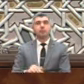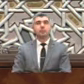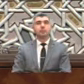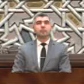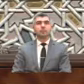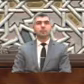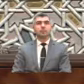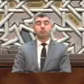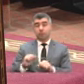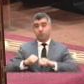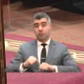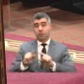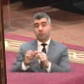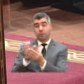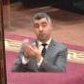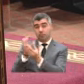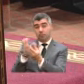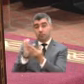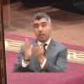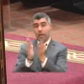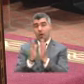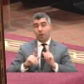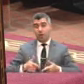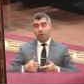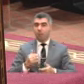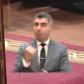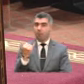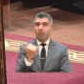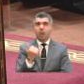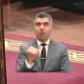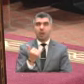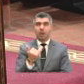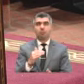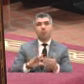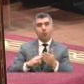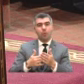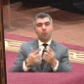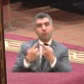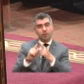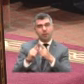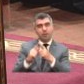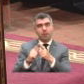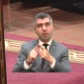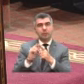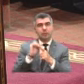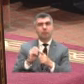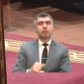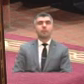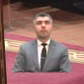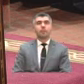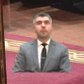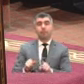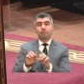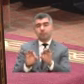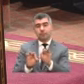طبيعة الحال النقل المدرسي هو جد مهم بالنسبة لمحاربة الهدر المدرسي، وحنا تنعتبروه من